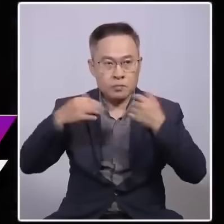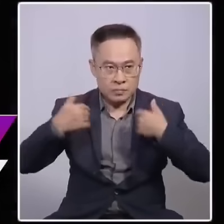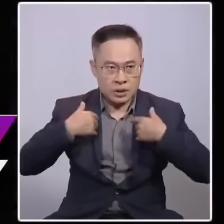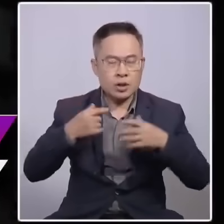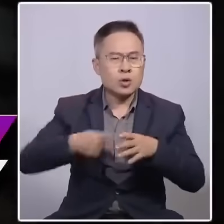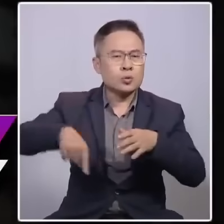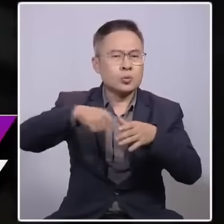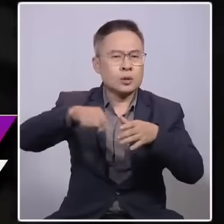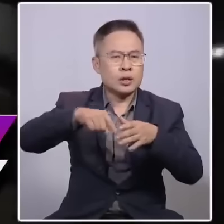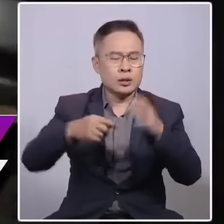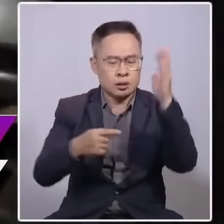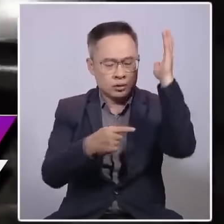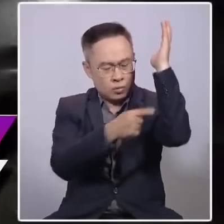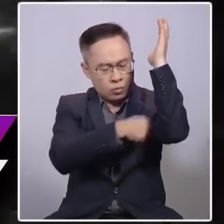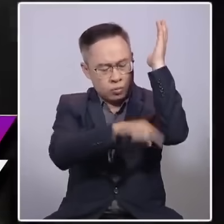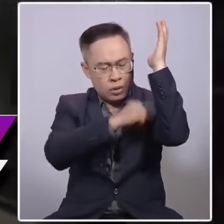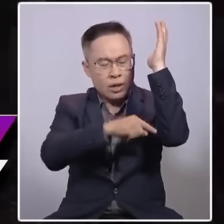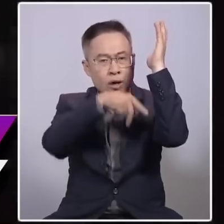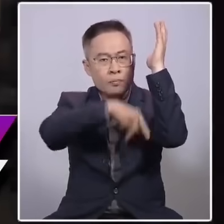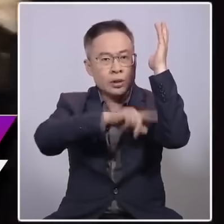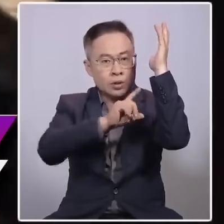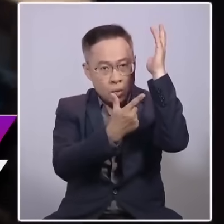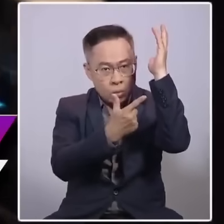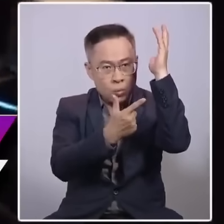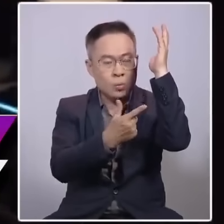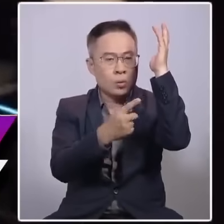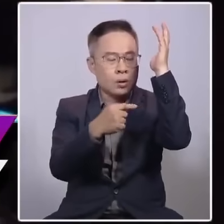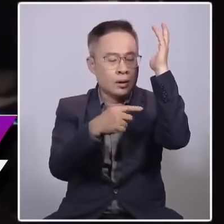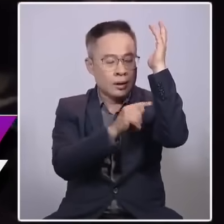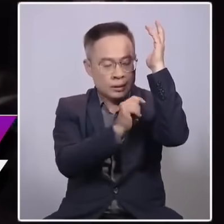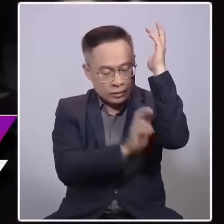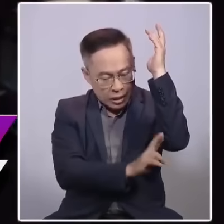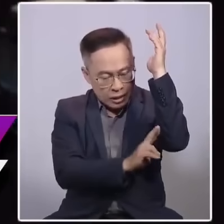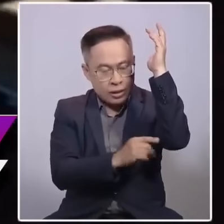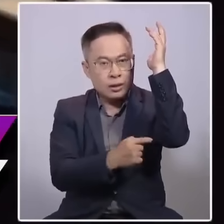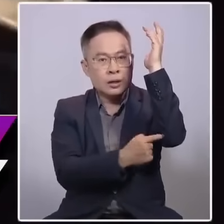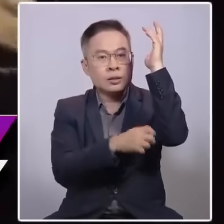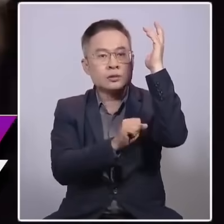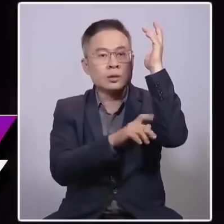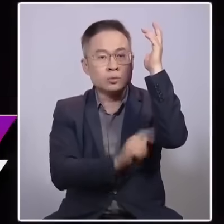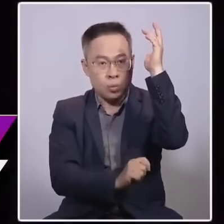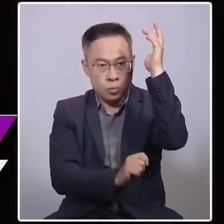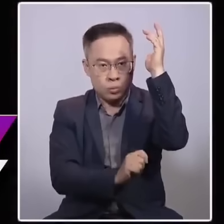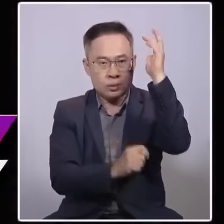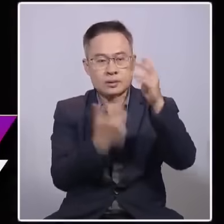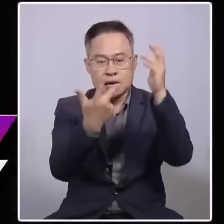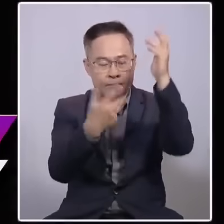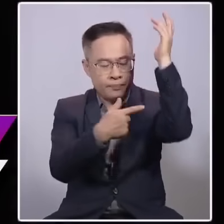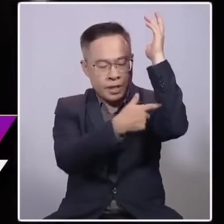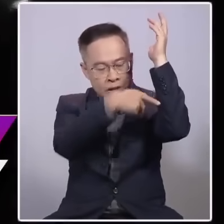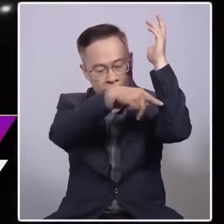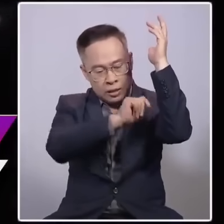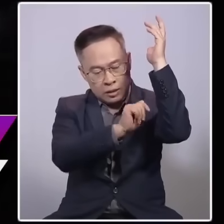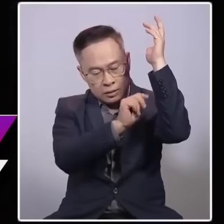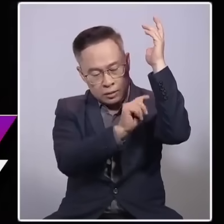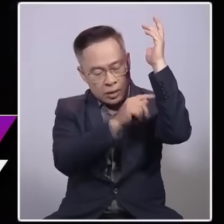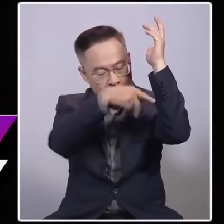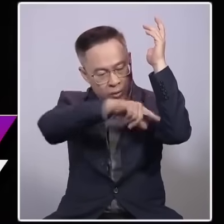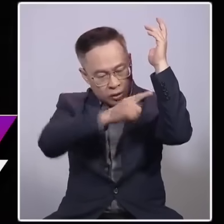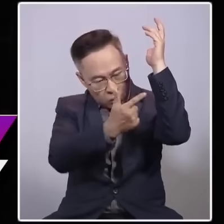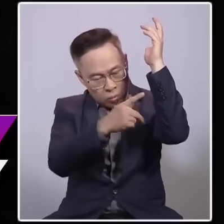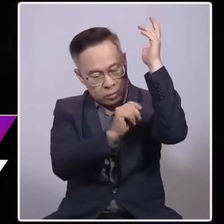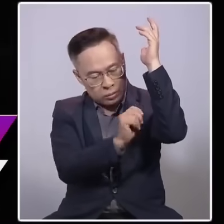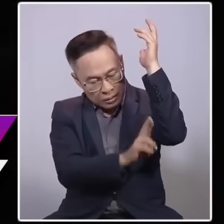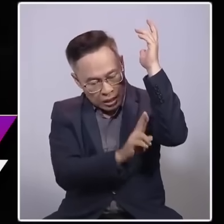มาอยู่ในพื้นที่ 3จังหวัดคือทลุงบ้างตรังบ้างแล้วก็ที่จังหวัดสตูลส่วนเสี่ยแป้งเนี่ยแยกกับทั้งสอง